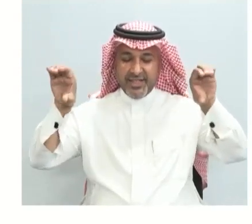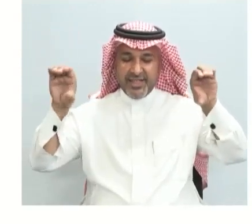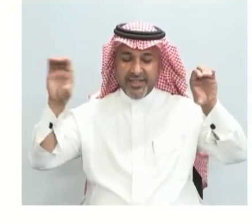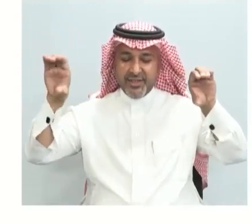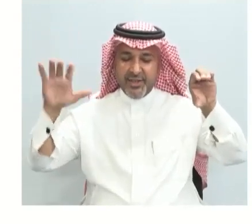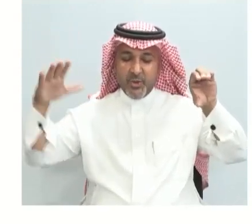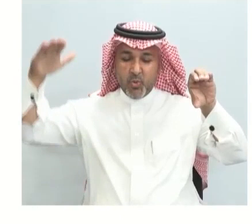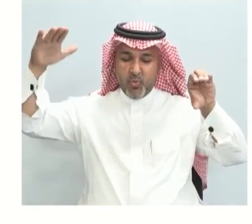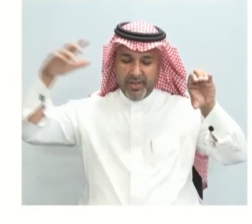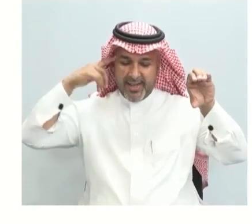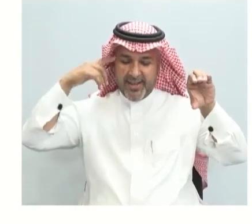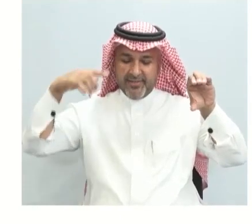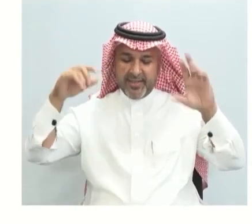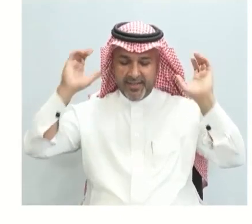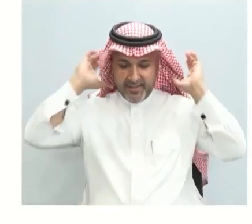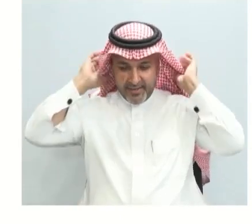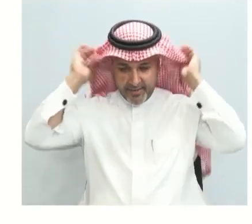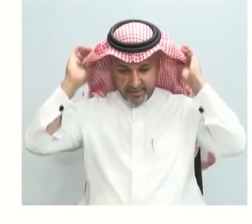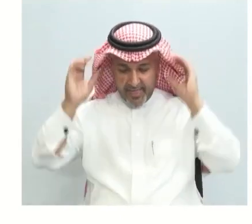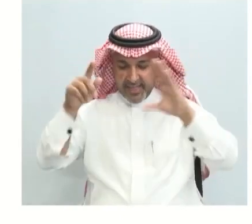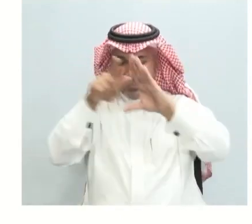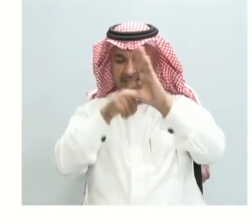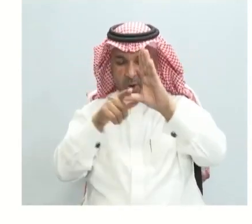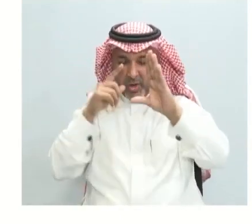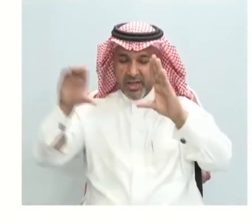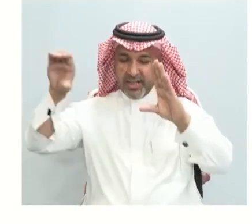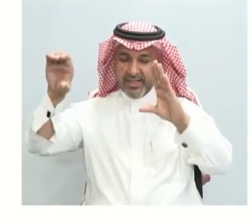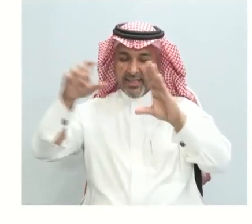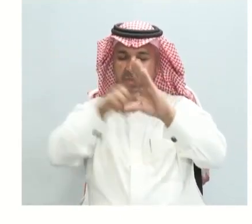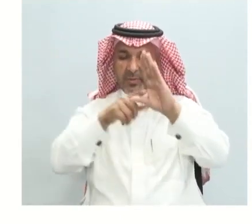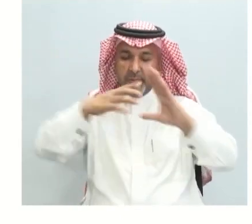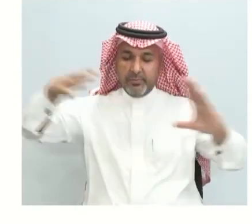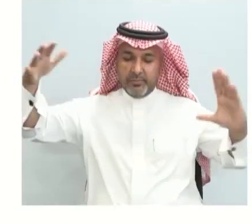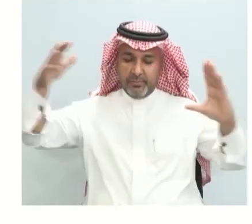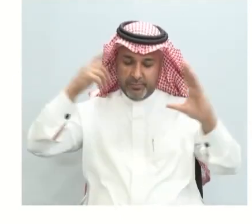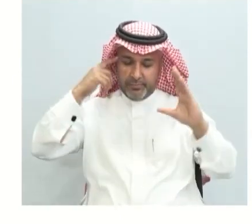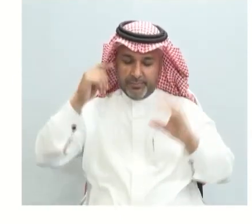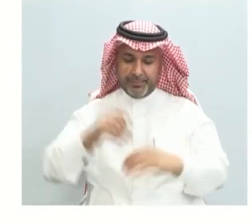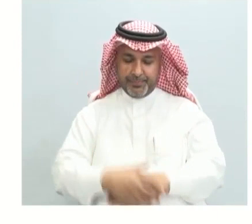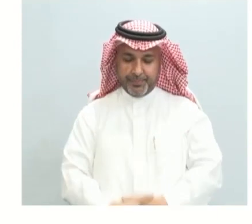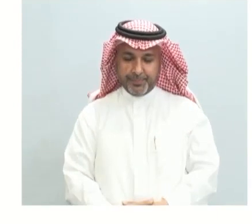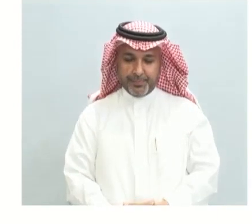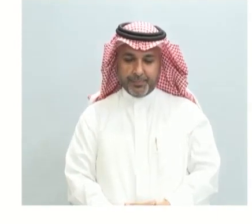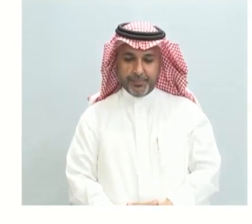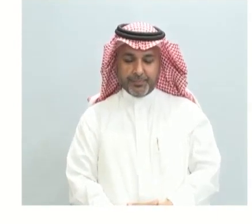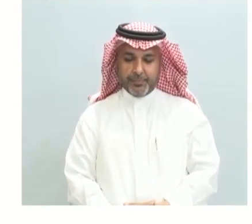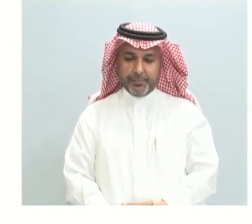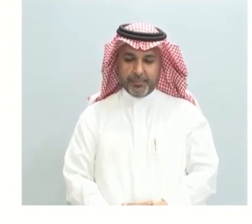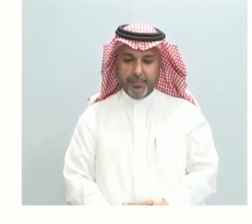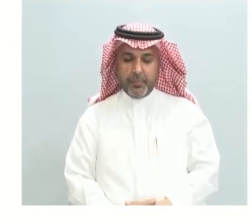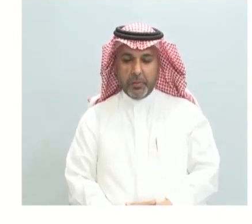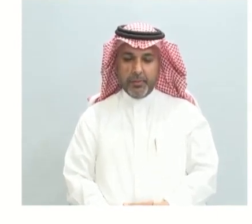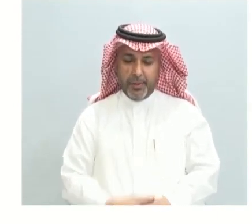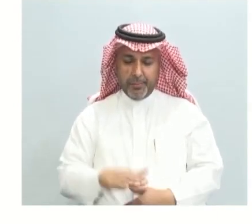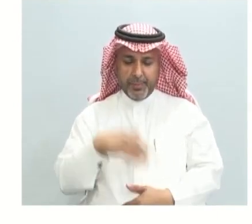انت طول الضلع طيب لو اعطاك الضلع اي وسي والزاويه ب تستخدم هذا القانون بنفس الطريقه بتقول ان بي